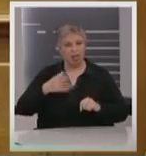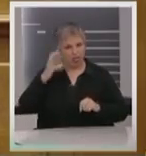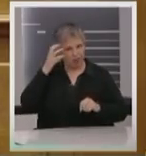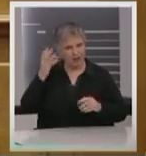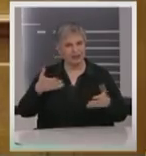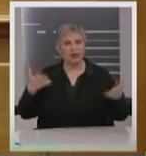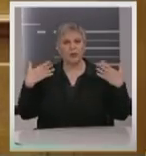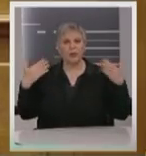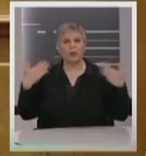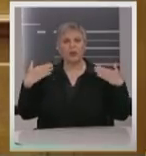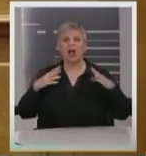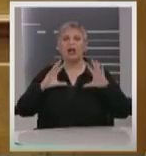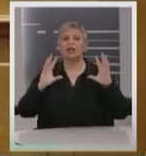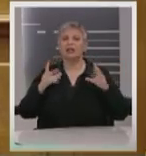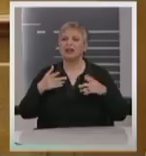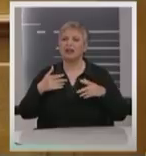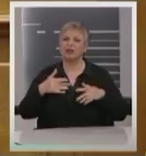της παράνοιας, έτσι δεν είναι?